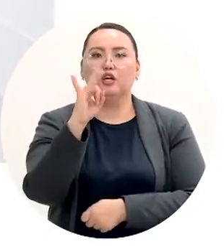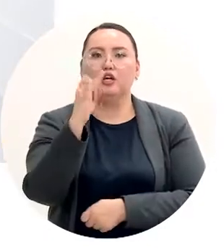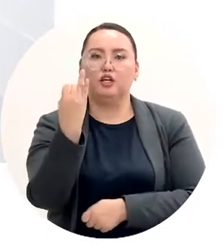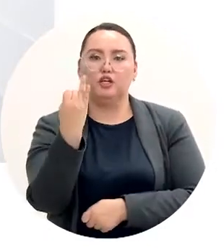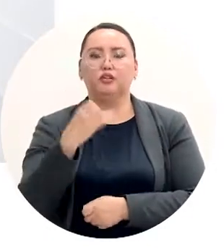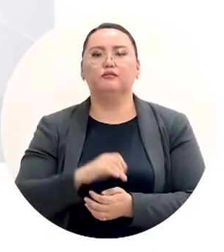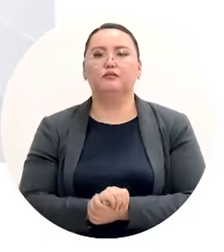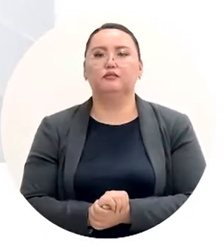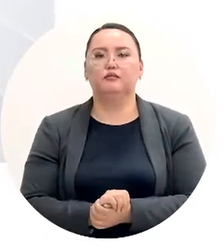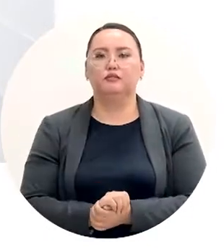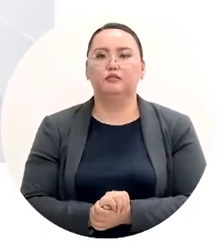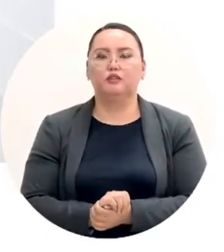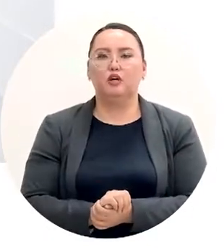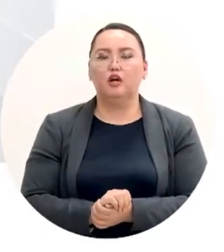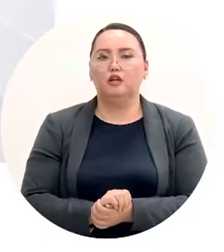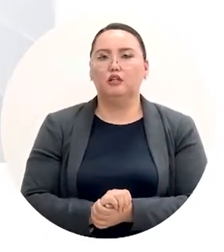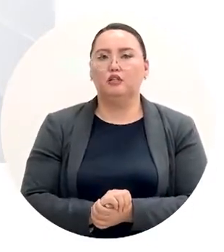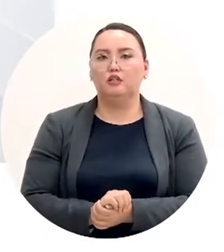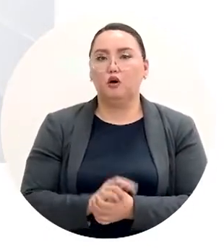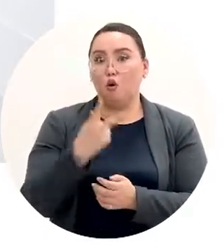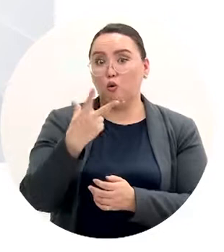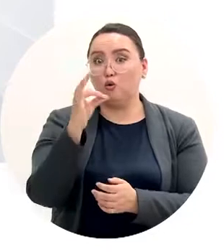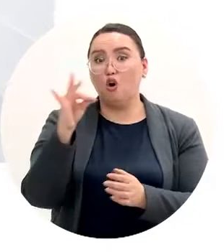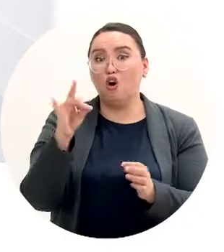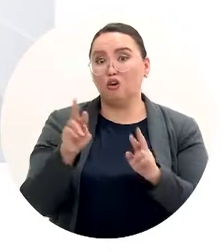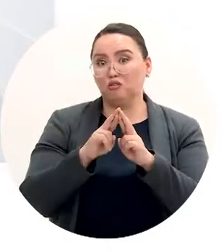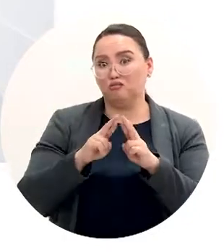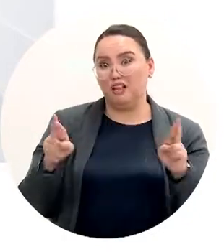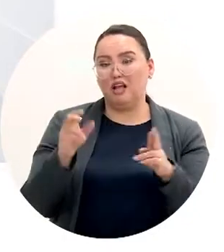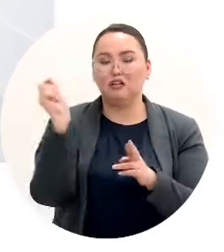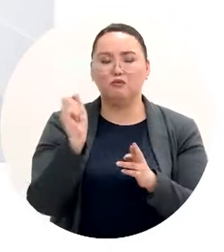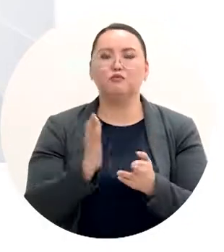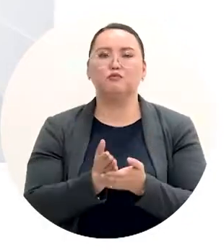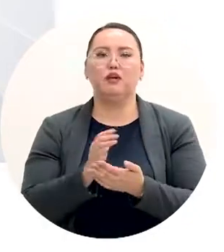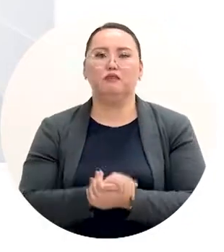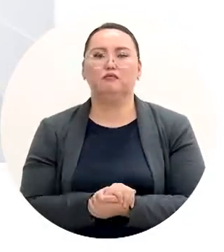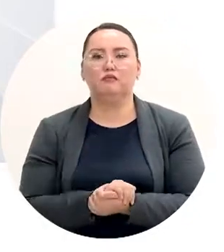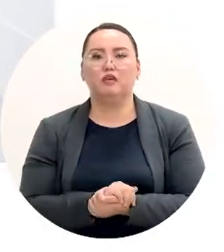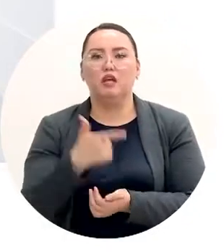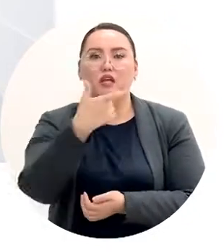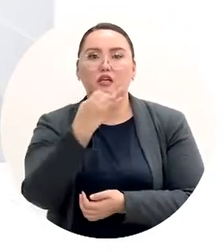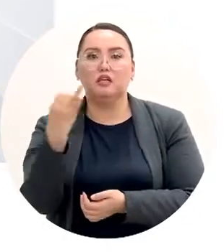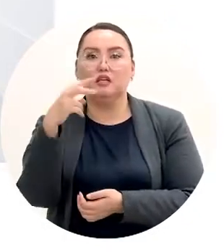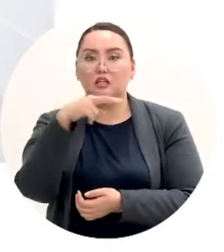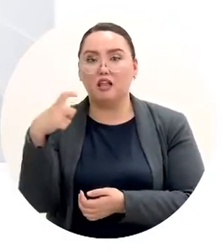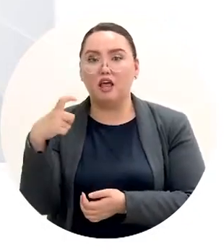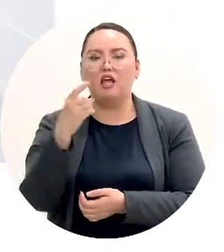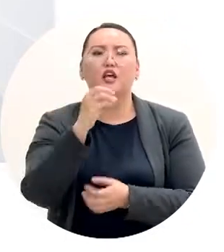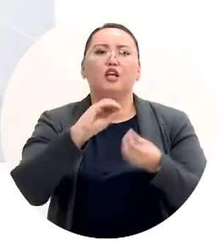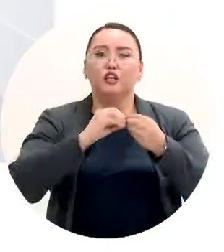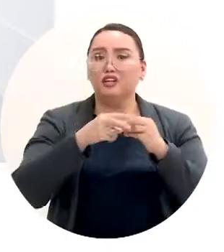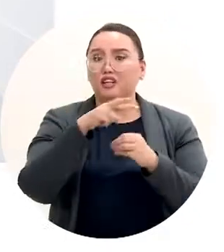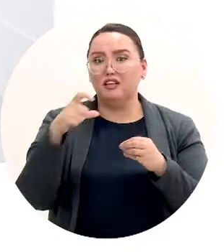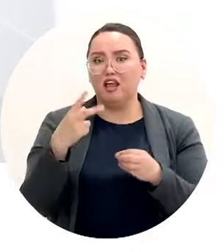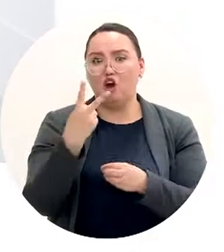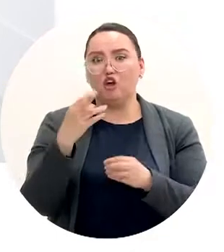гэдэг хорхойг бол хэр буюу байгаль хэлбэрээр бичиж байна. За мөн гилээ хийлээ гэдэг үгийг хэрхэн